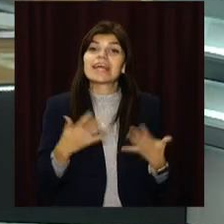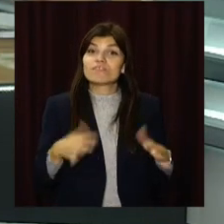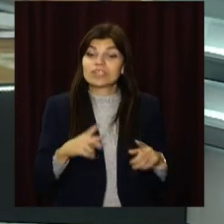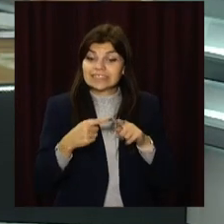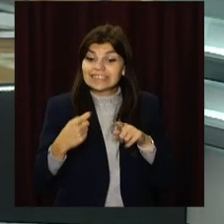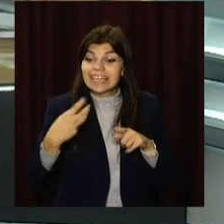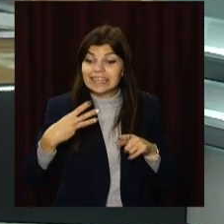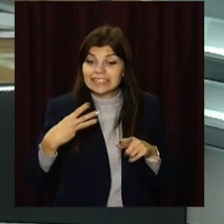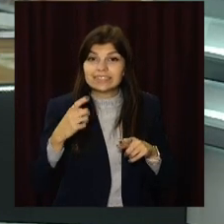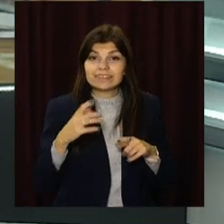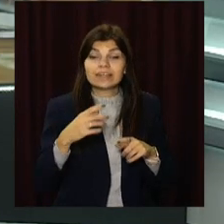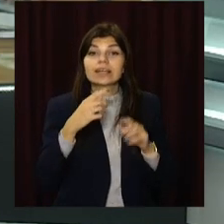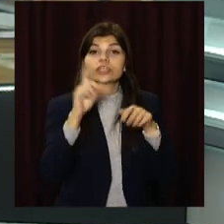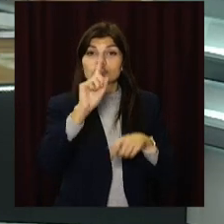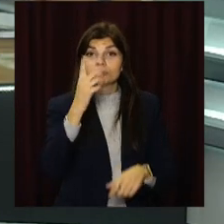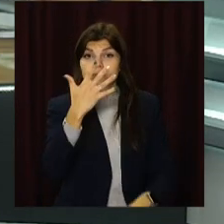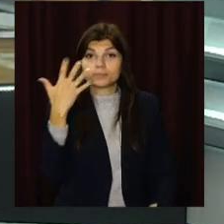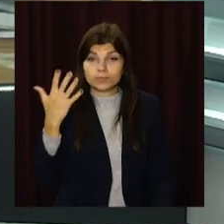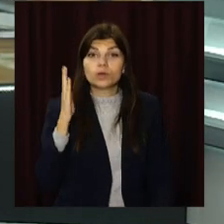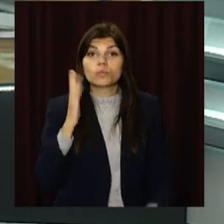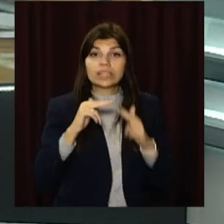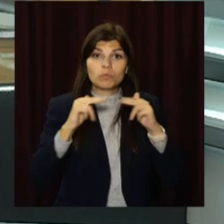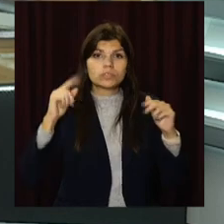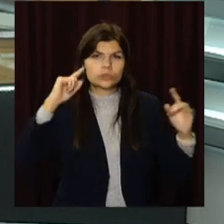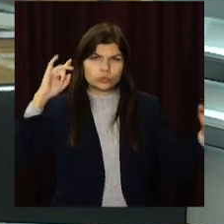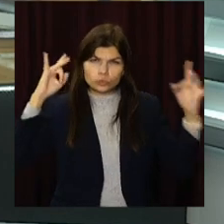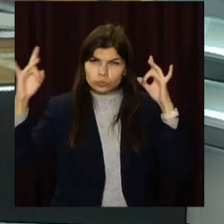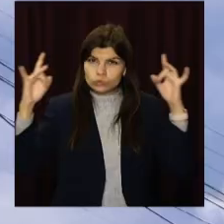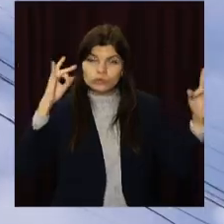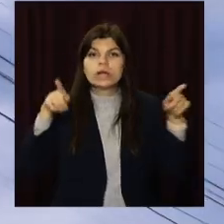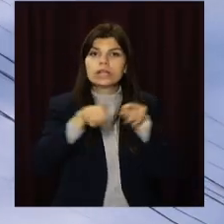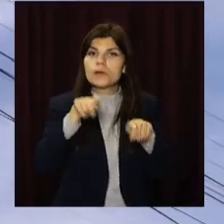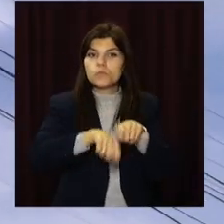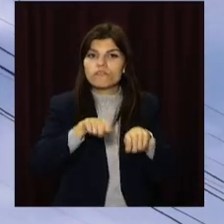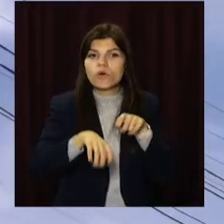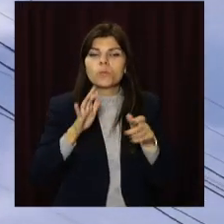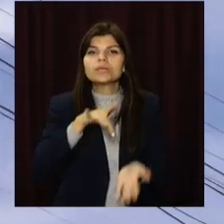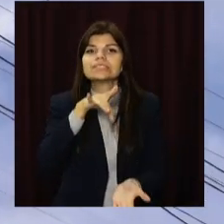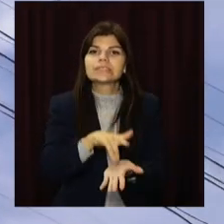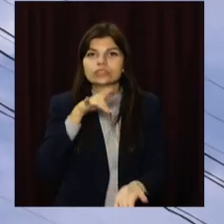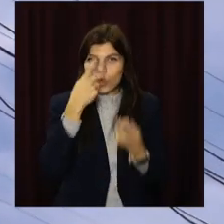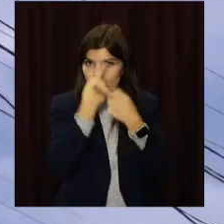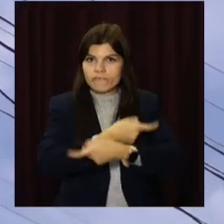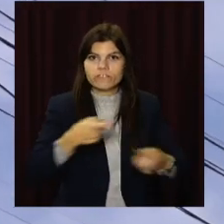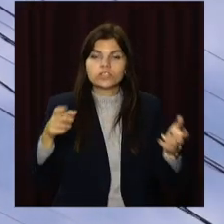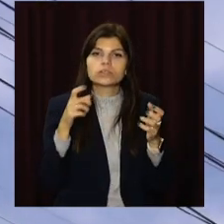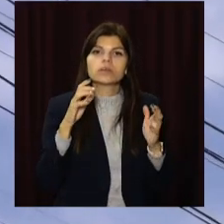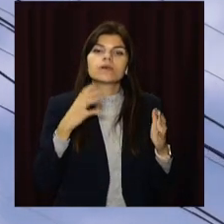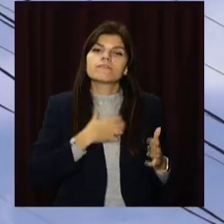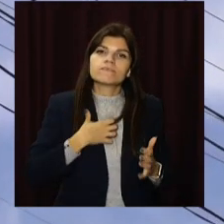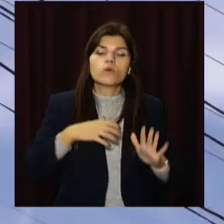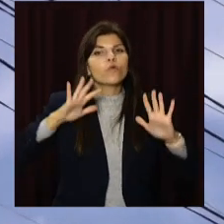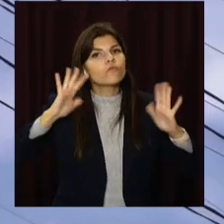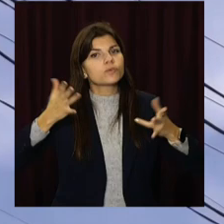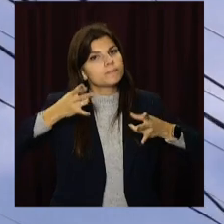півгодини о 13:55 на Дніпропетровщині лунатимуть сирени. Так перевірятимуть систему централізованого оповіщення населення на